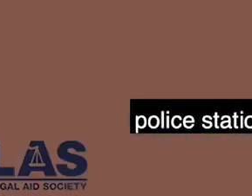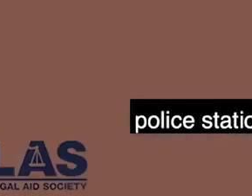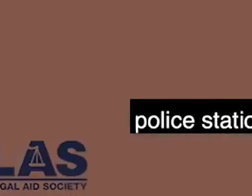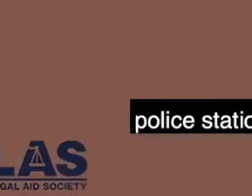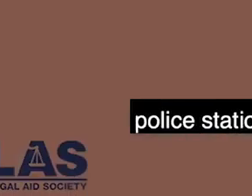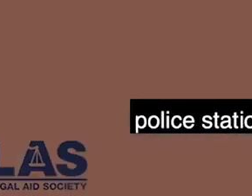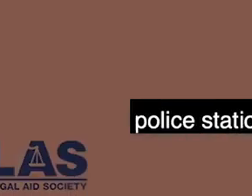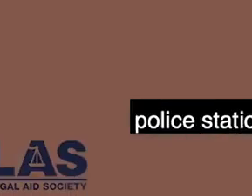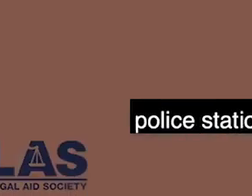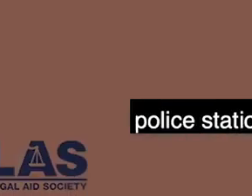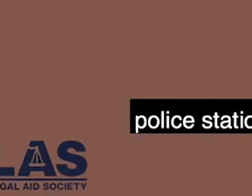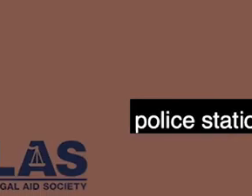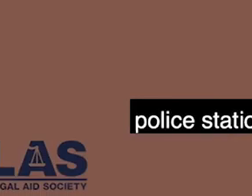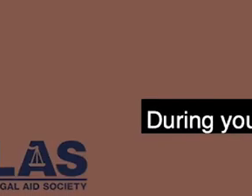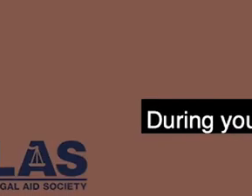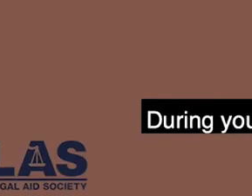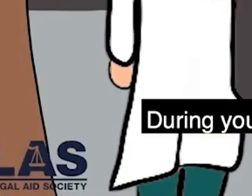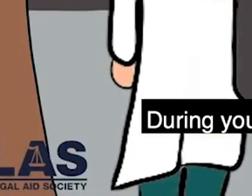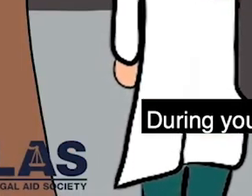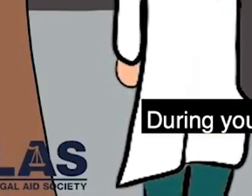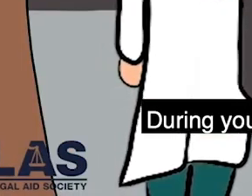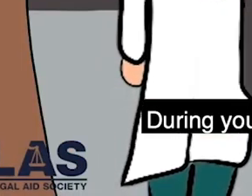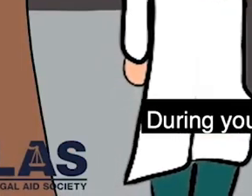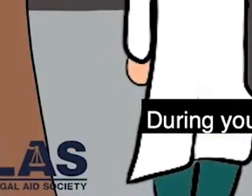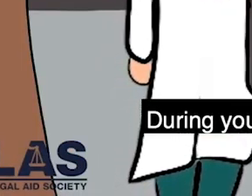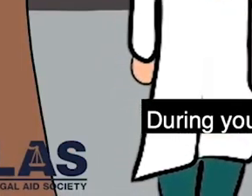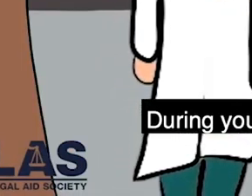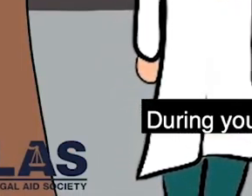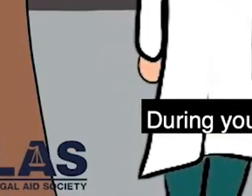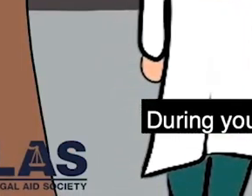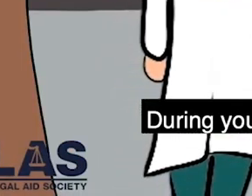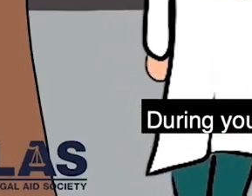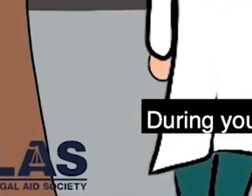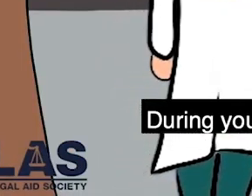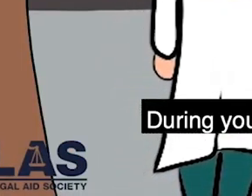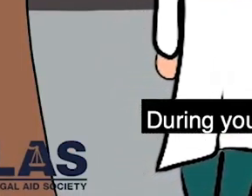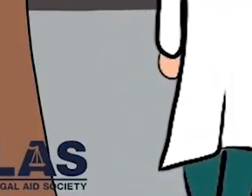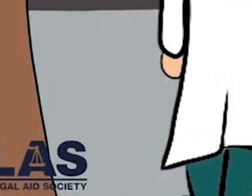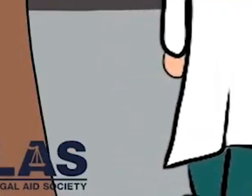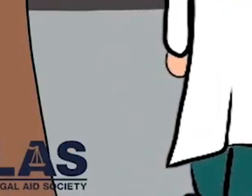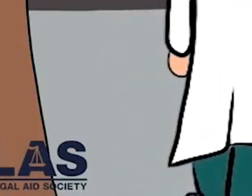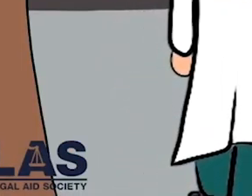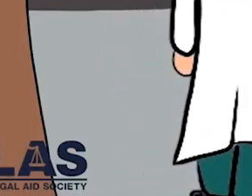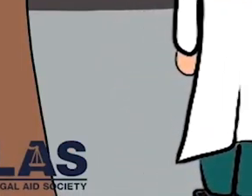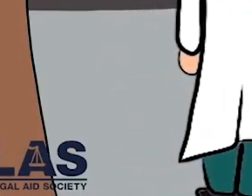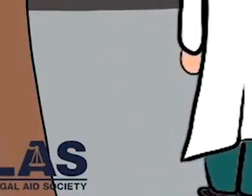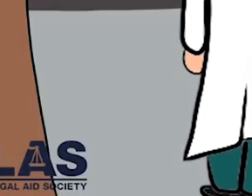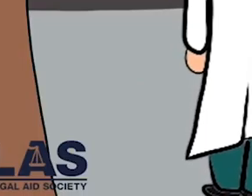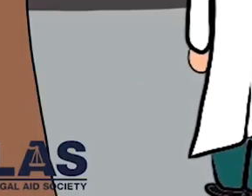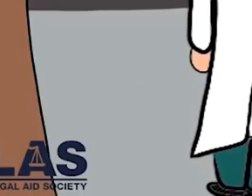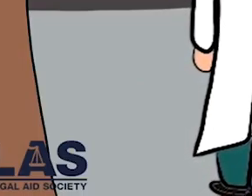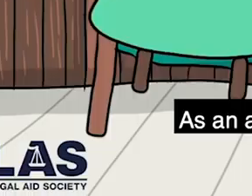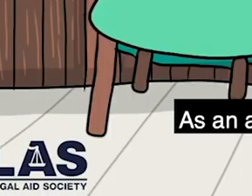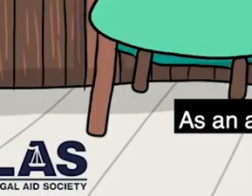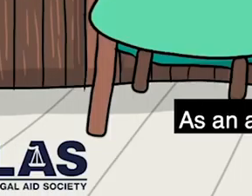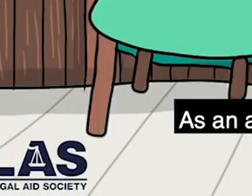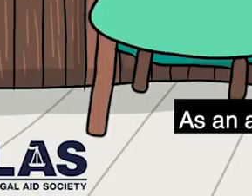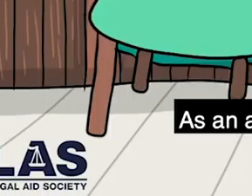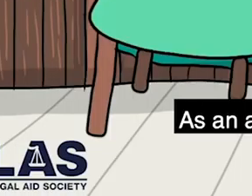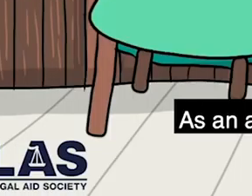से मुआयने के लिए रसीद हासिल कीजिए। मुआयने के लिए आप अपने हमरा एक खातून पुलिस अफसर को भी अपनी मदद के लिए तलब कर सकती